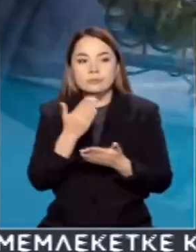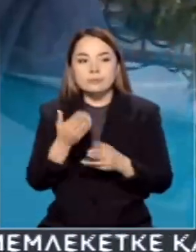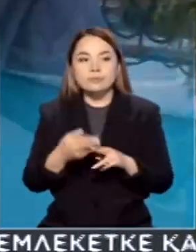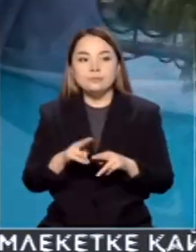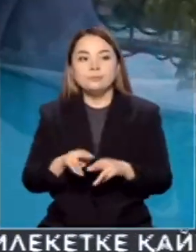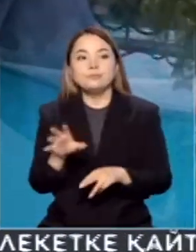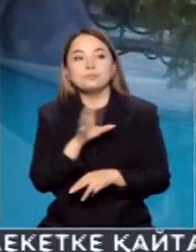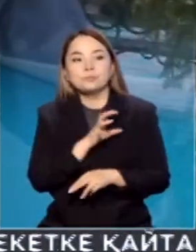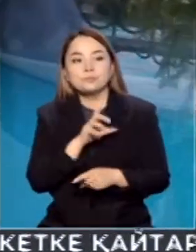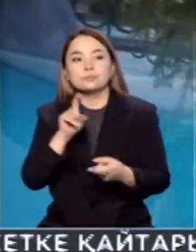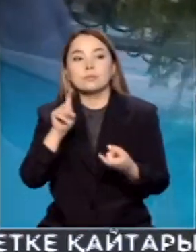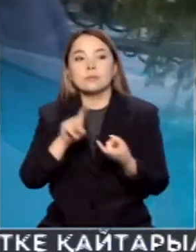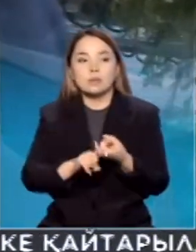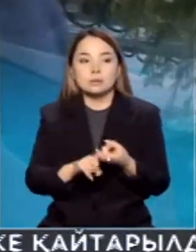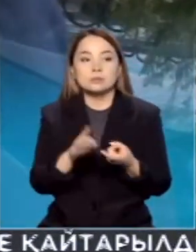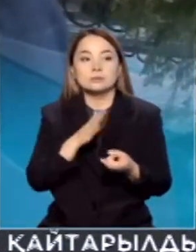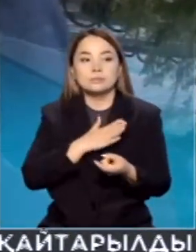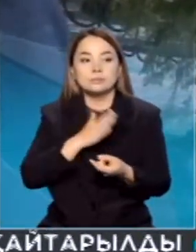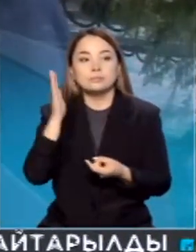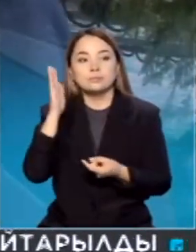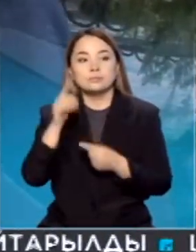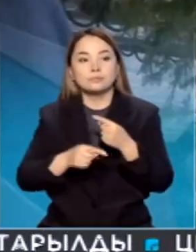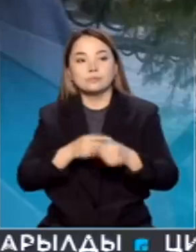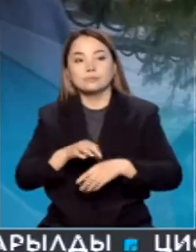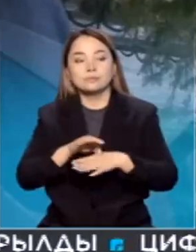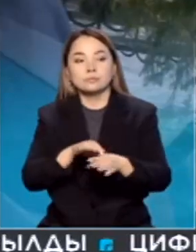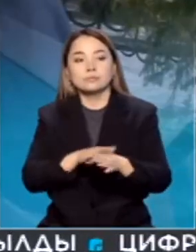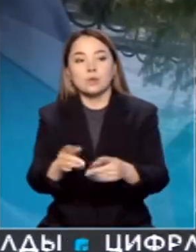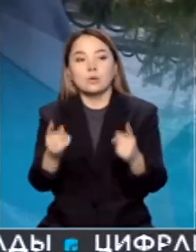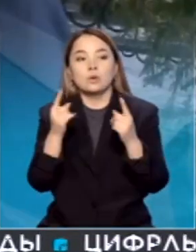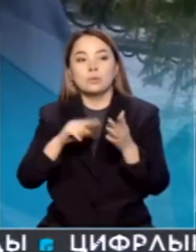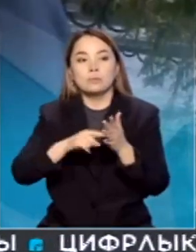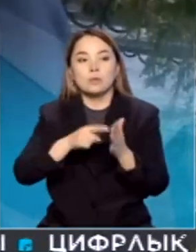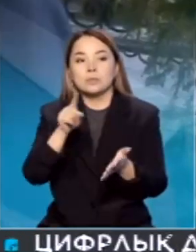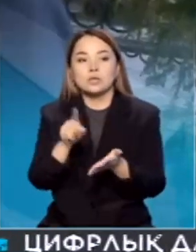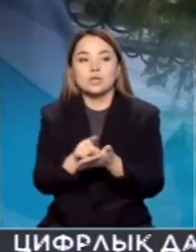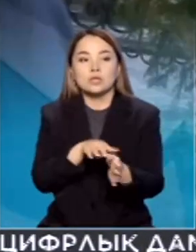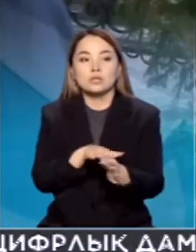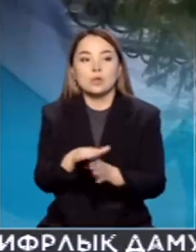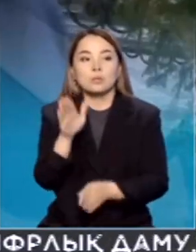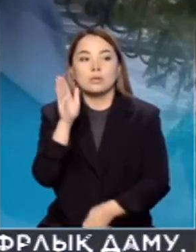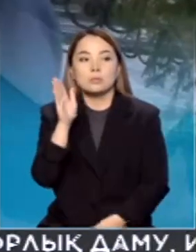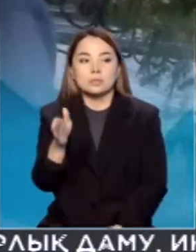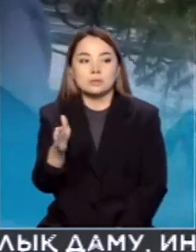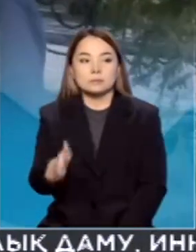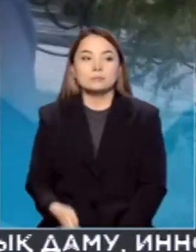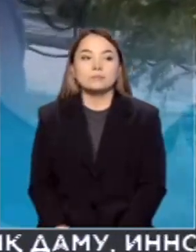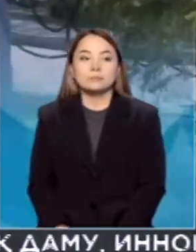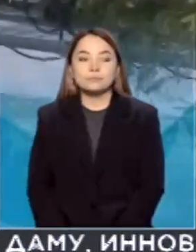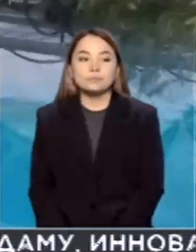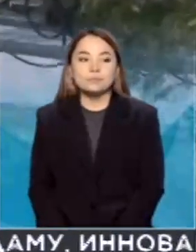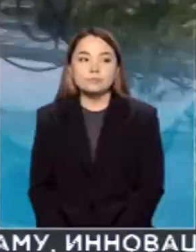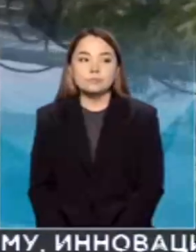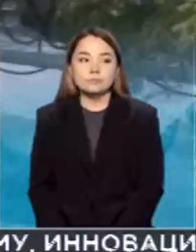Осындай байлықтарымыздың арқасында біз алдымызда тұрған ұлы мақсаттарымызға міндетті түрде жететін боламыз.